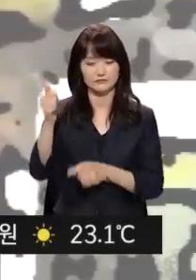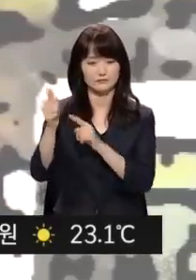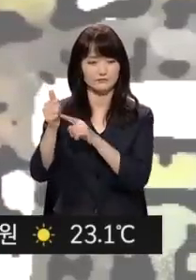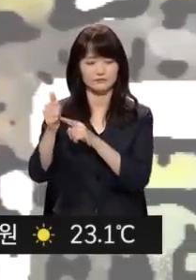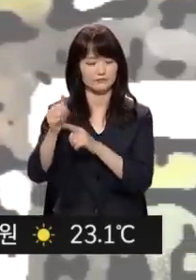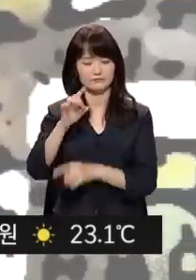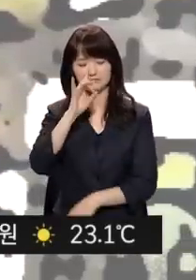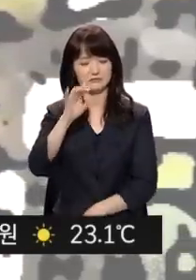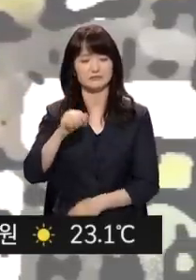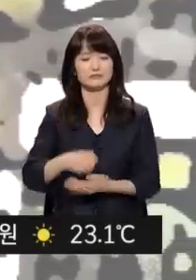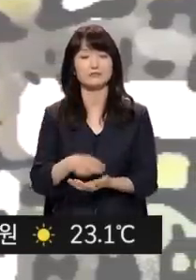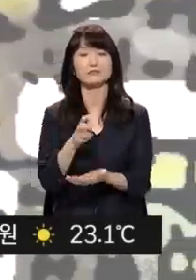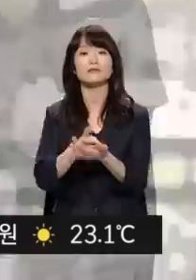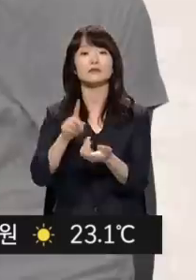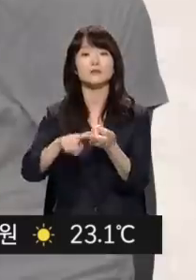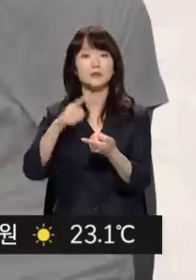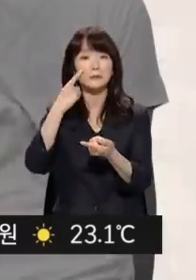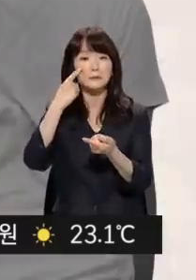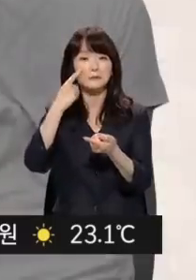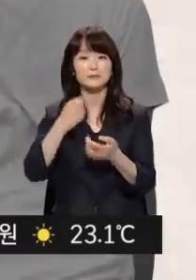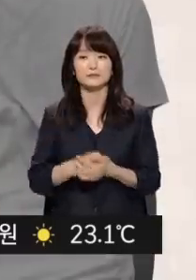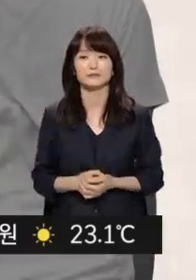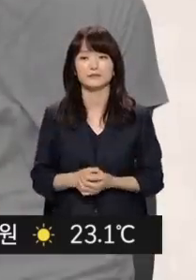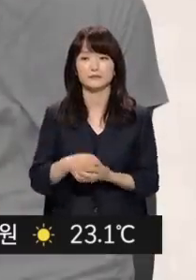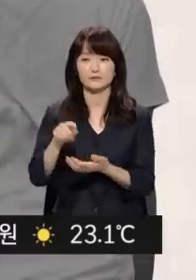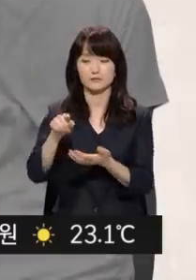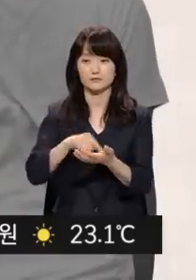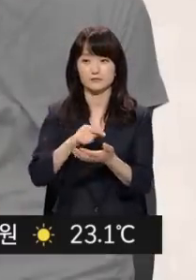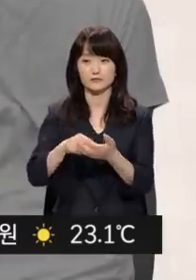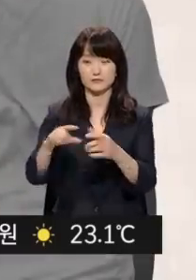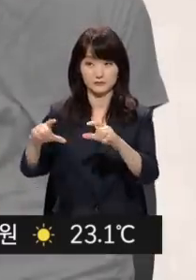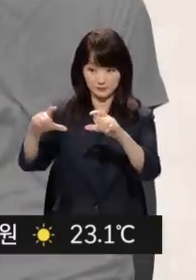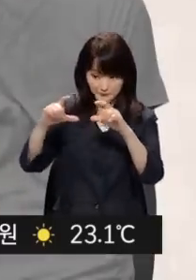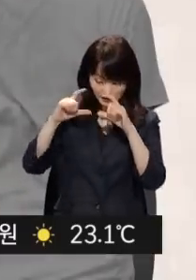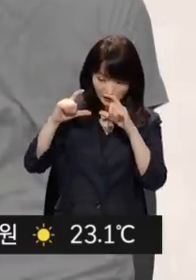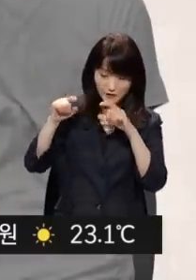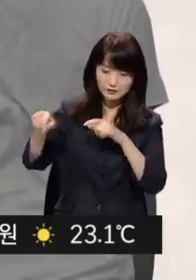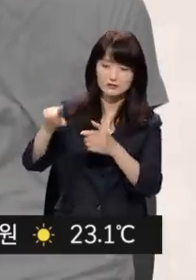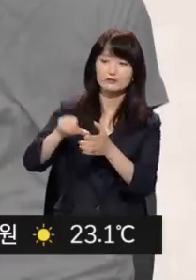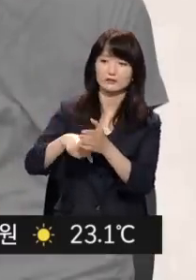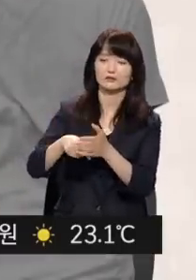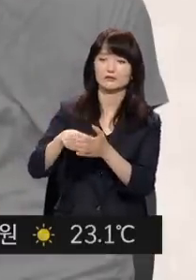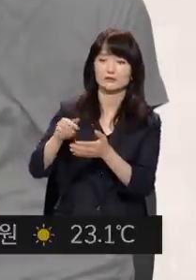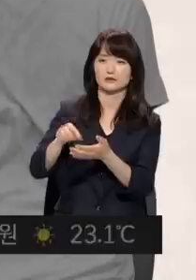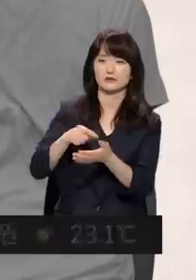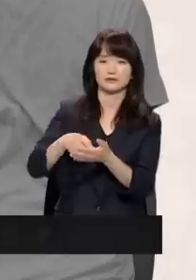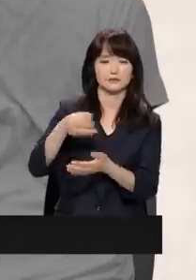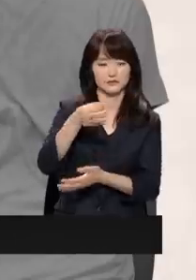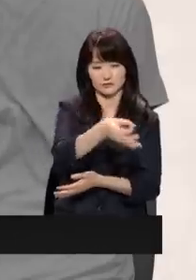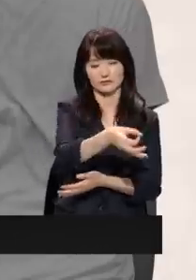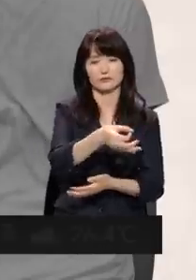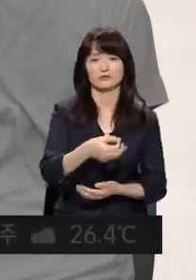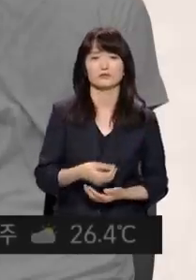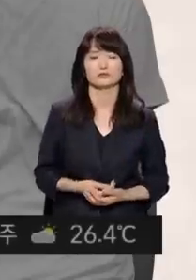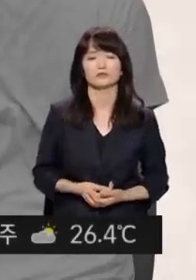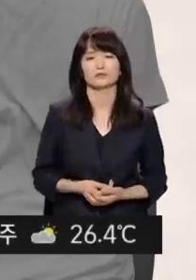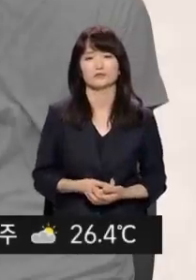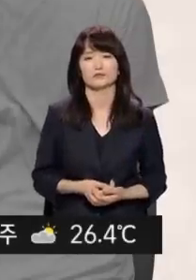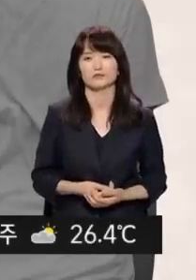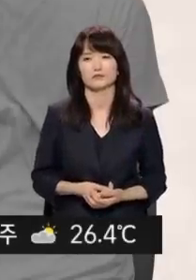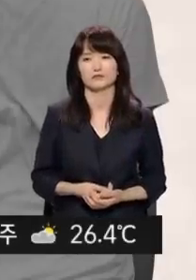수긍할 수 없고 법대로 합시다 만약에 손해배상 판결 나오면 그 어떻게 물어 주겠습니다 이렇게 돌아가 버렸다는 겁니다